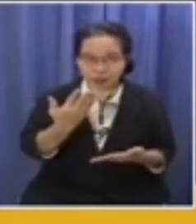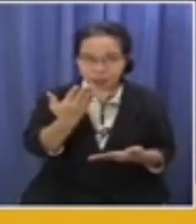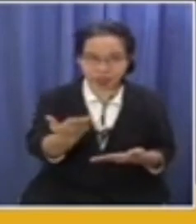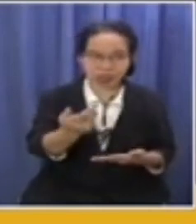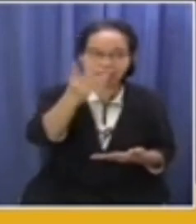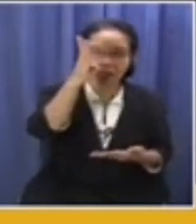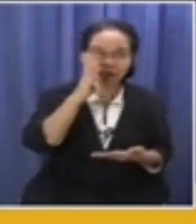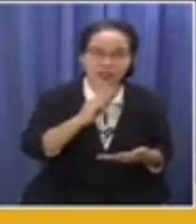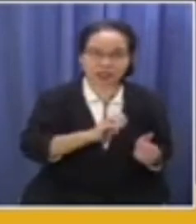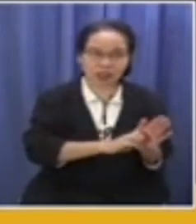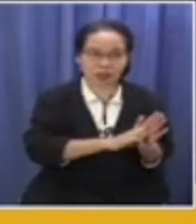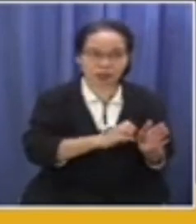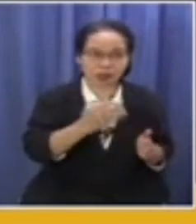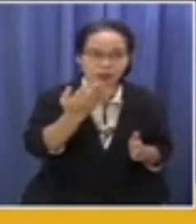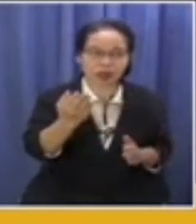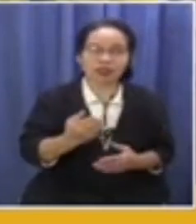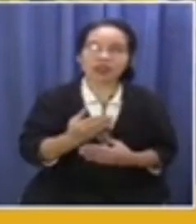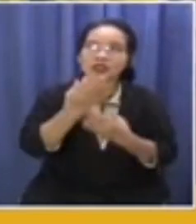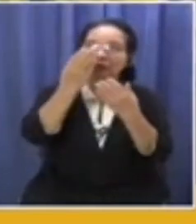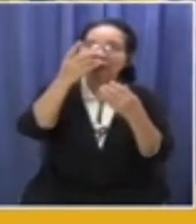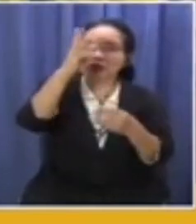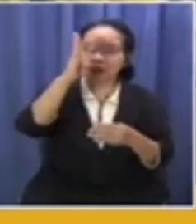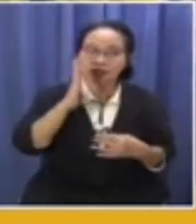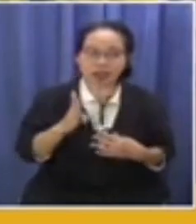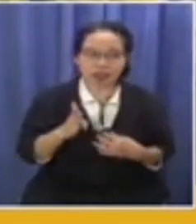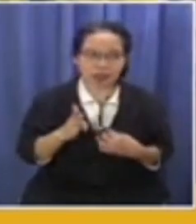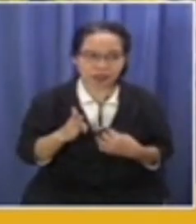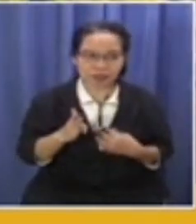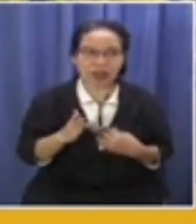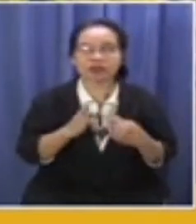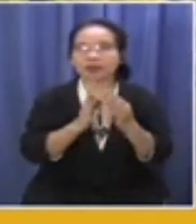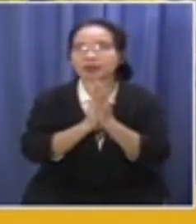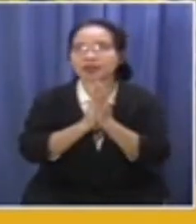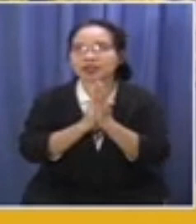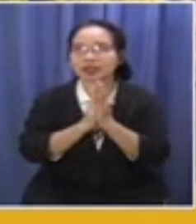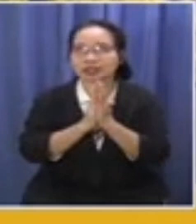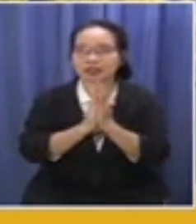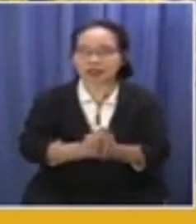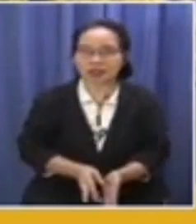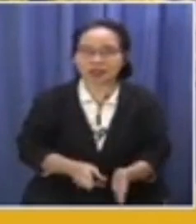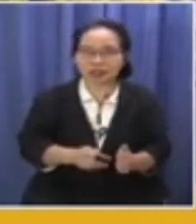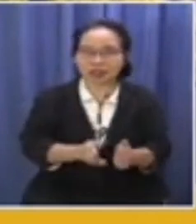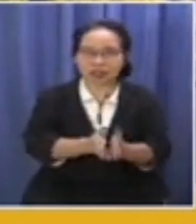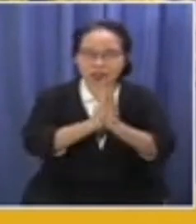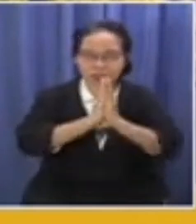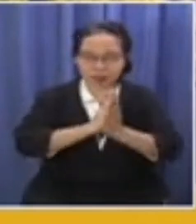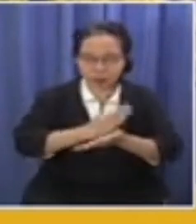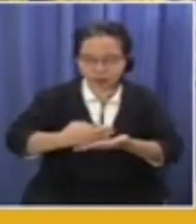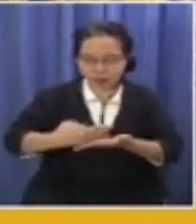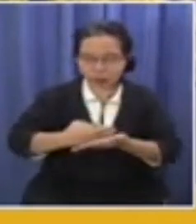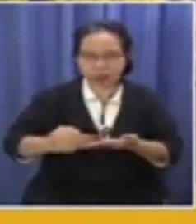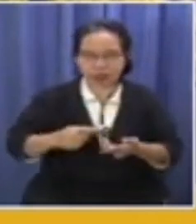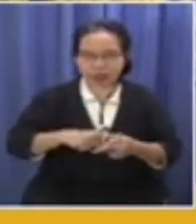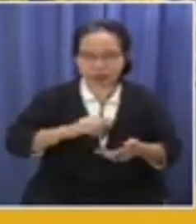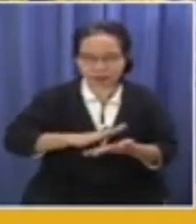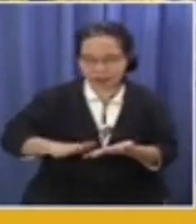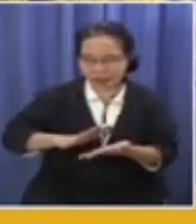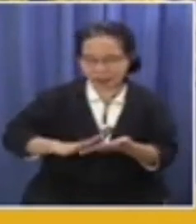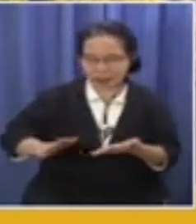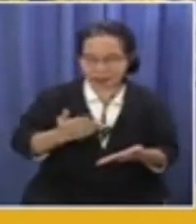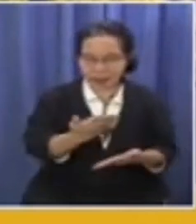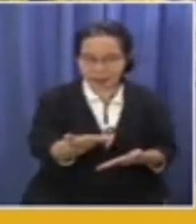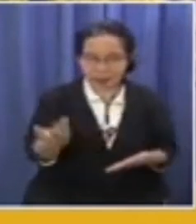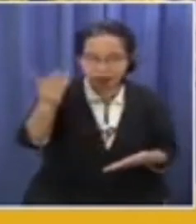ka eh pagka halimbawa ikinumpisal mo sa Diyos nanalangin ka humi ka ng tawad tapos lilinisin ka